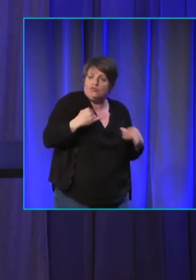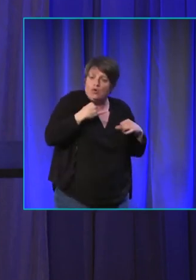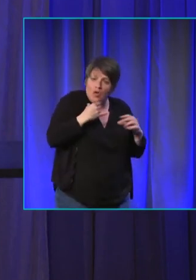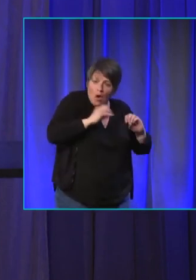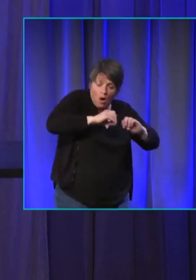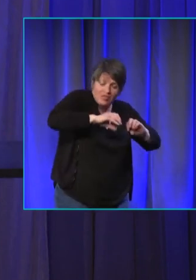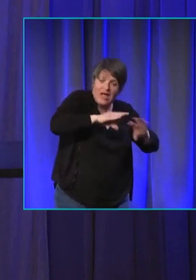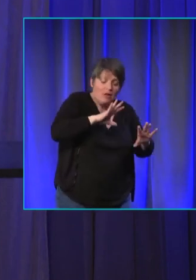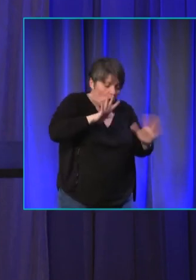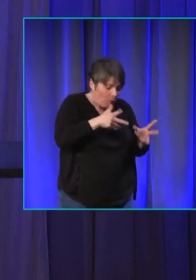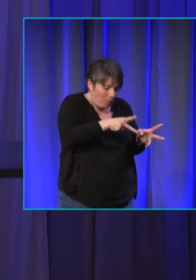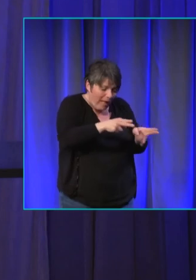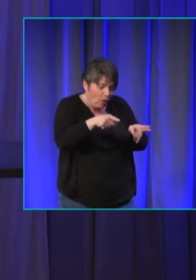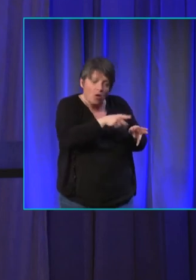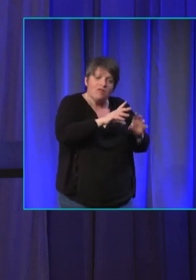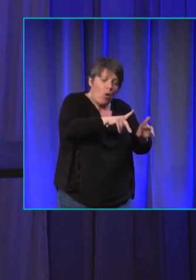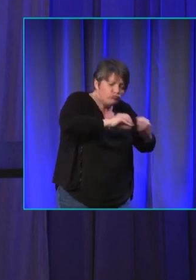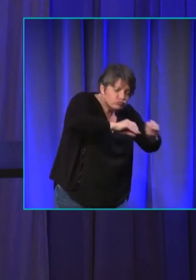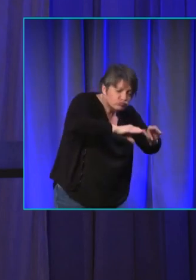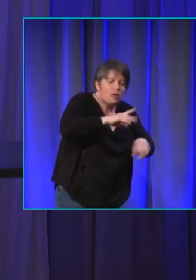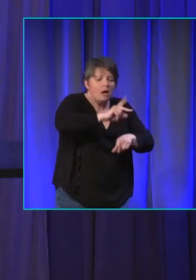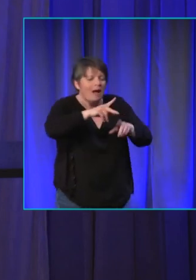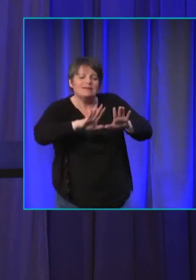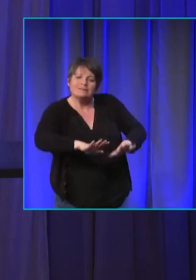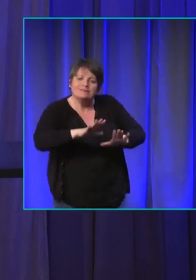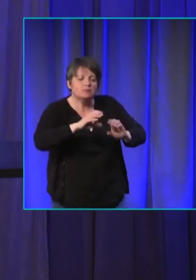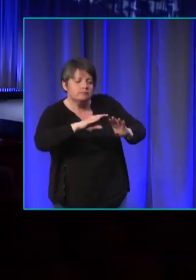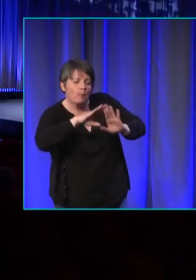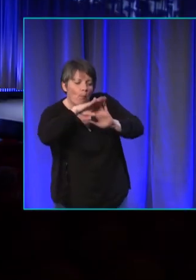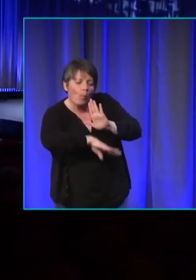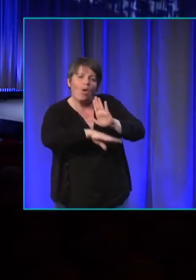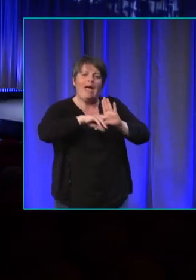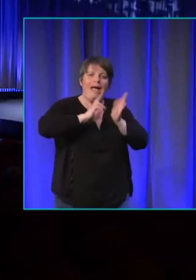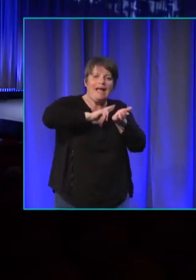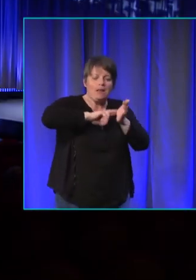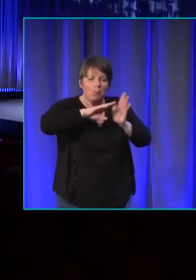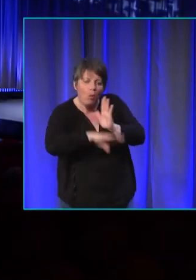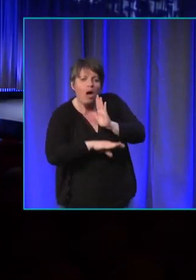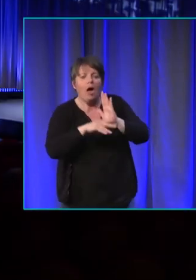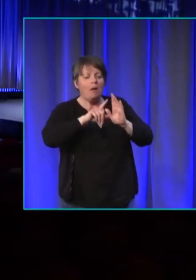au niveau des fédérations et de la performance sportive. Voilà,